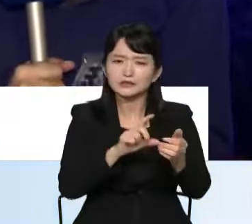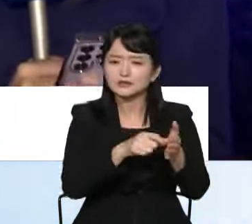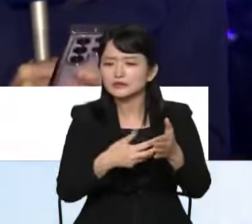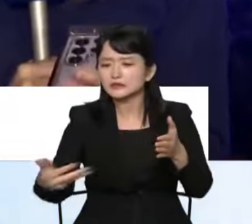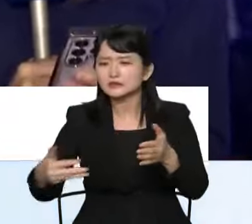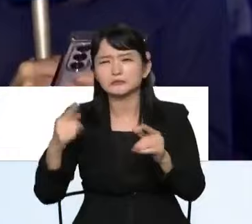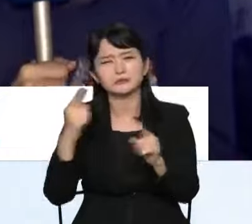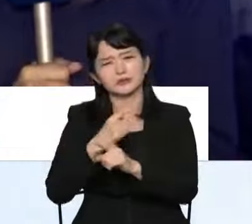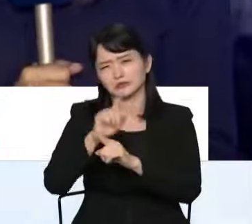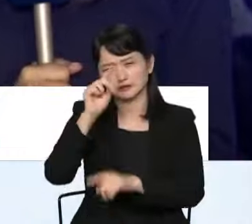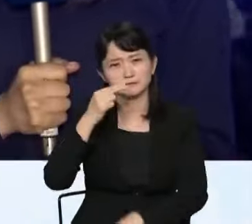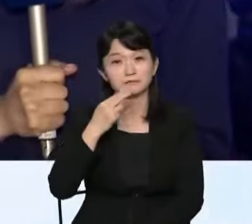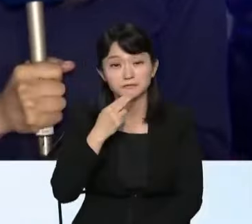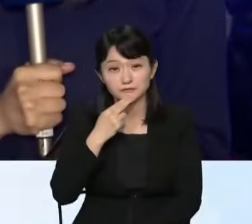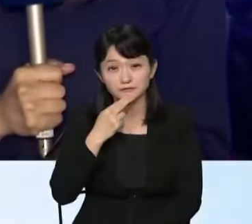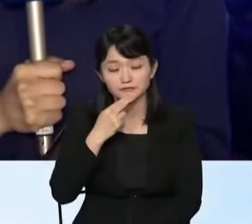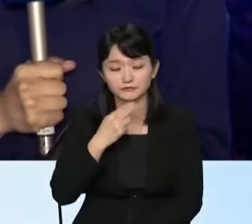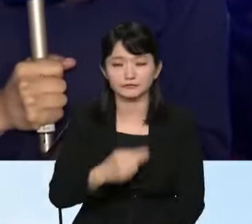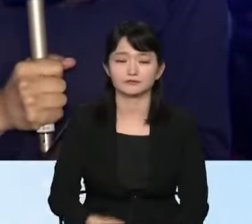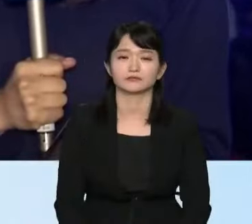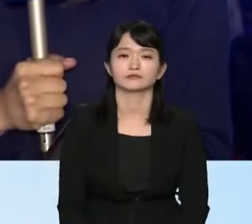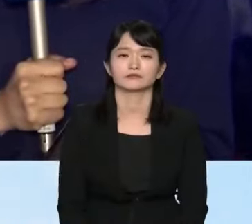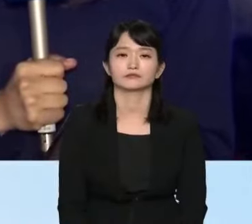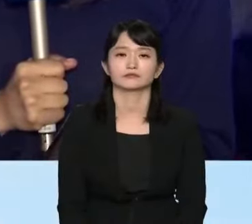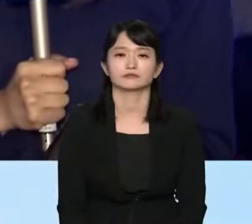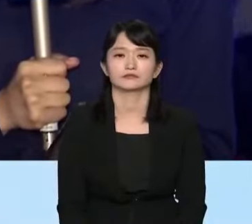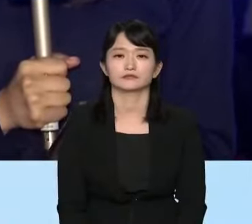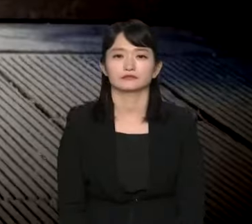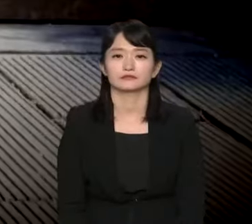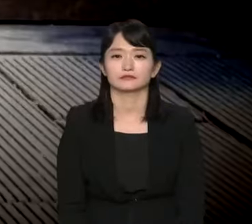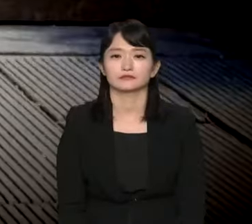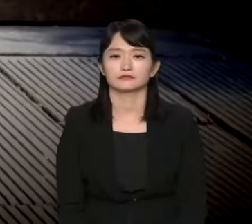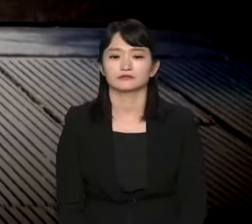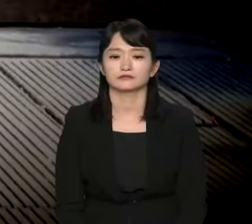없다고 했습니다. 이 내용은 리포트로 전해드리겠습니다.